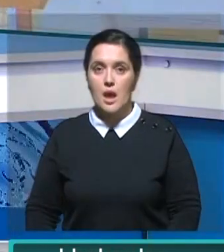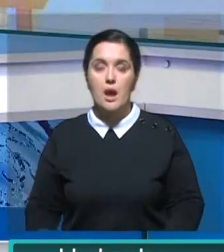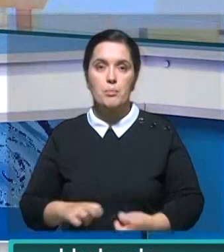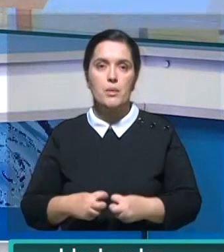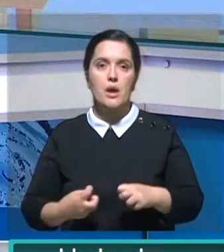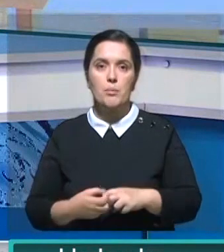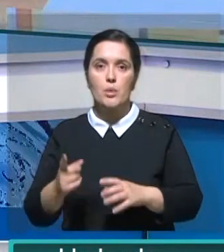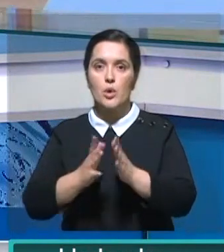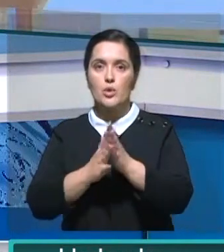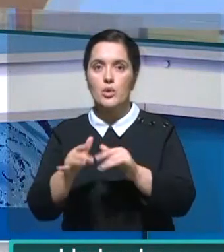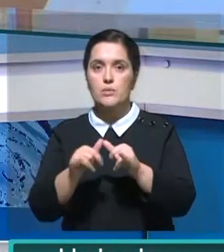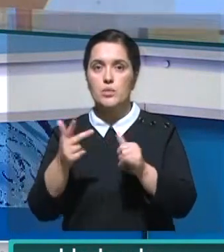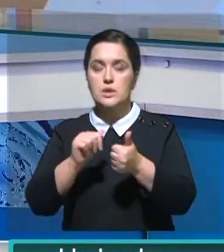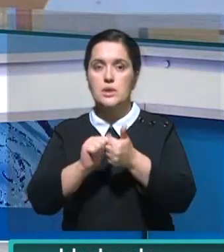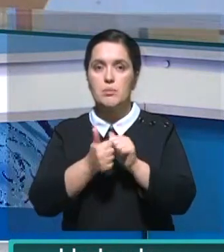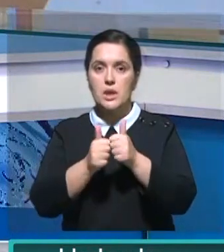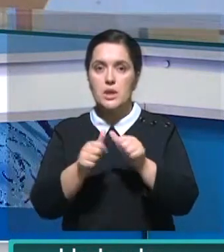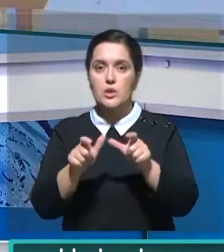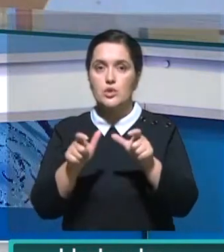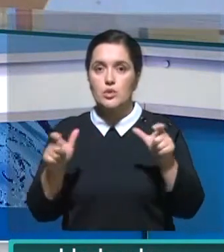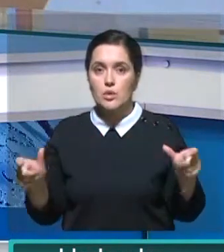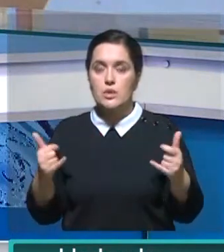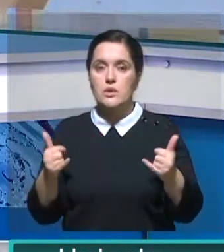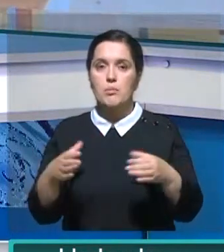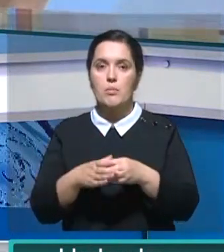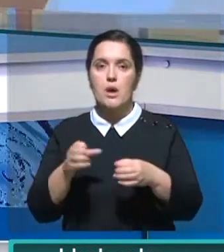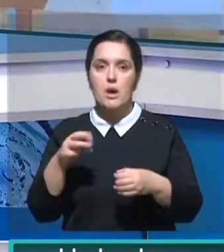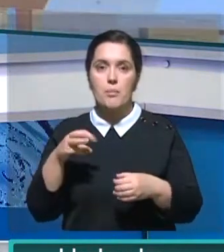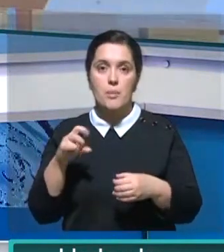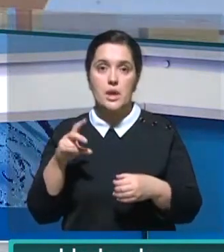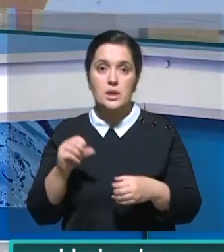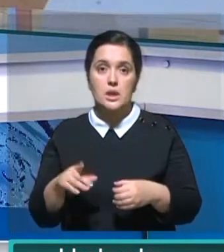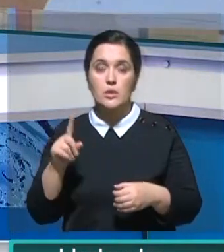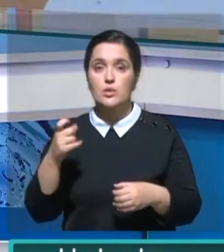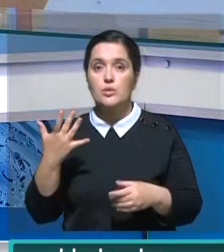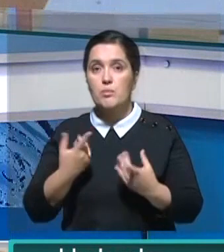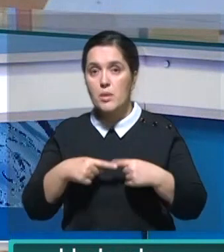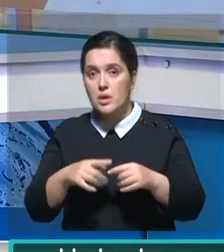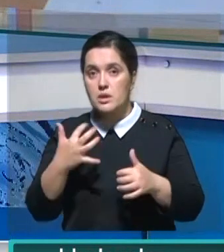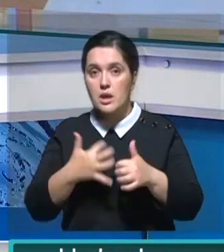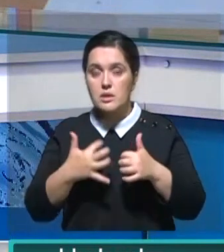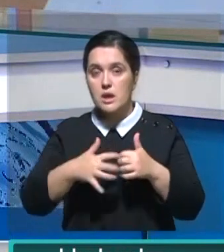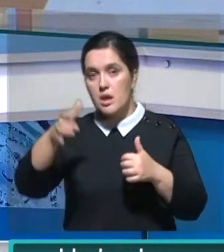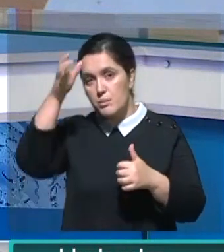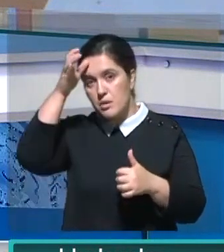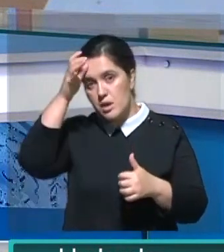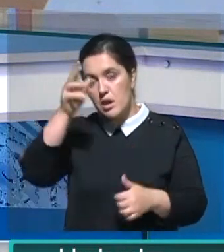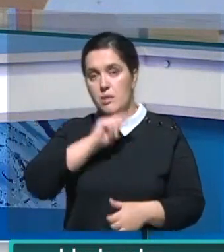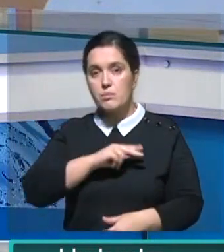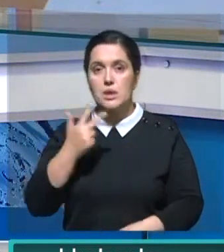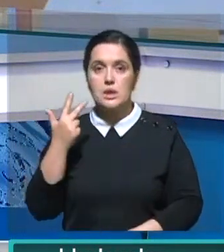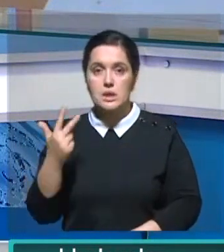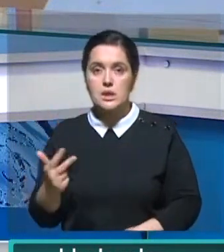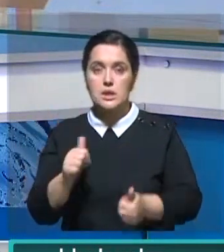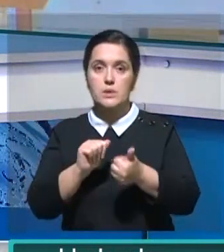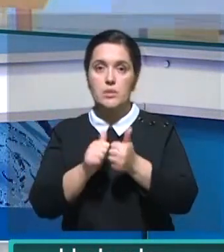Проблему роста числа трехсменных и аварийных школ обсудили сегодня и в партии «Аманат». Сегодня в стране около 150 учреждений среднего